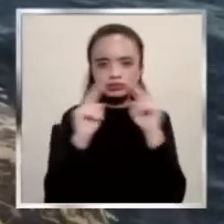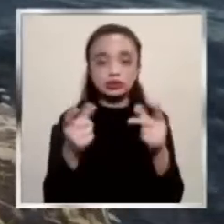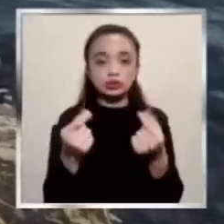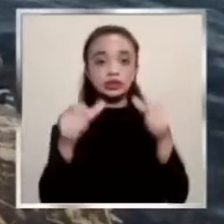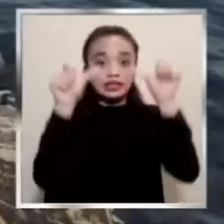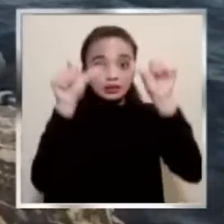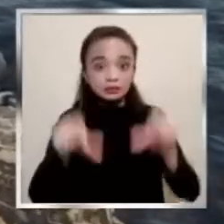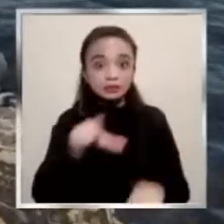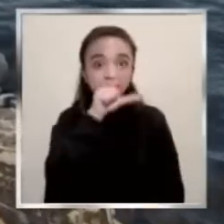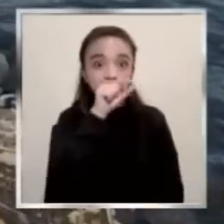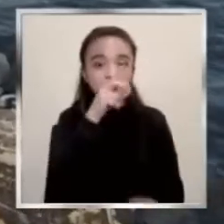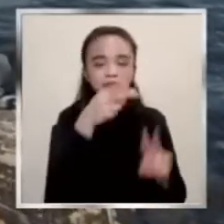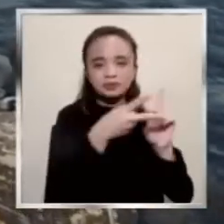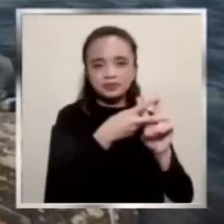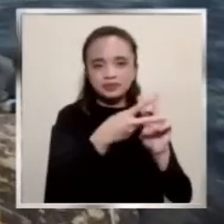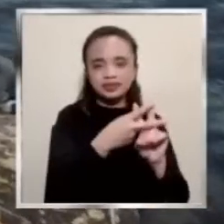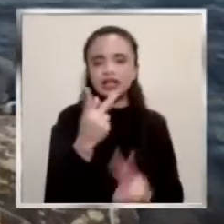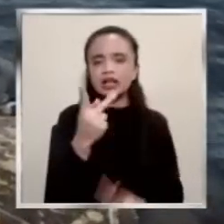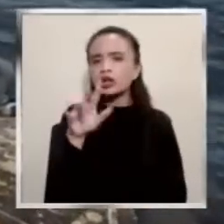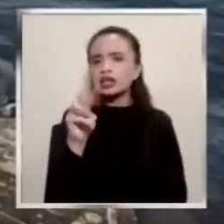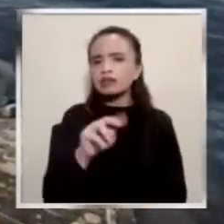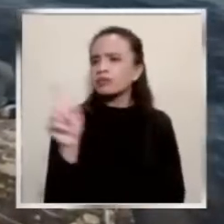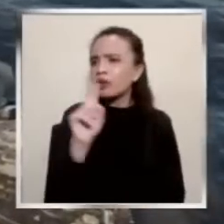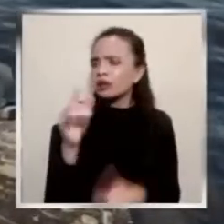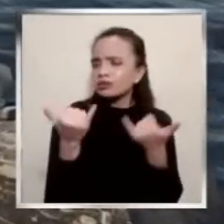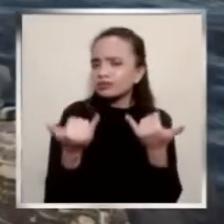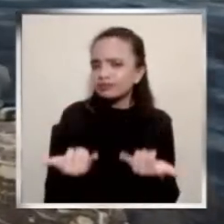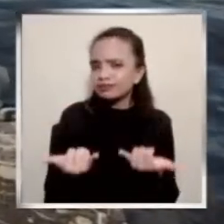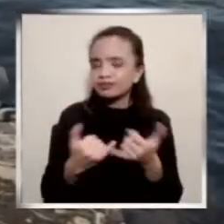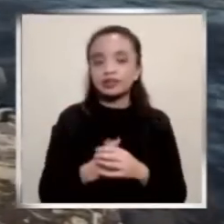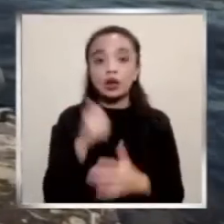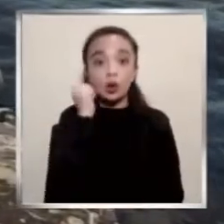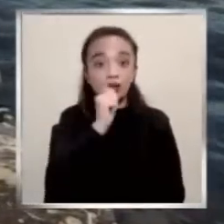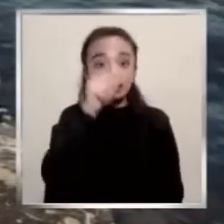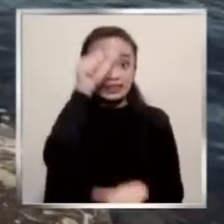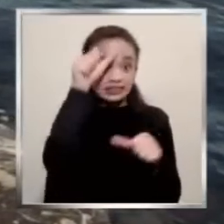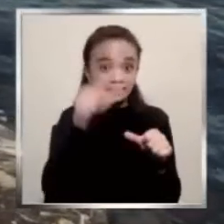lang, hashtag Kuya Kim, ano na? Laging tandaan,